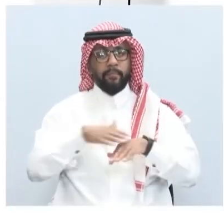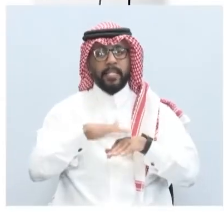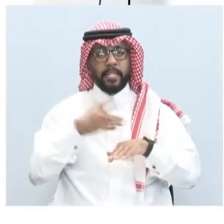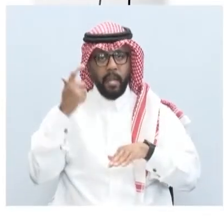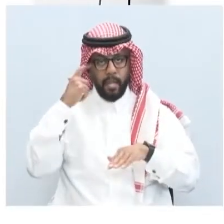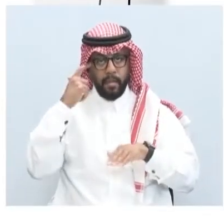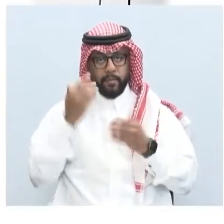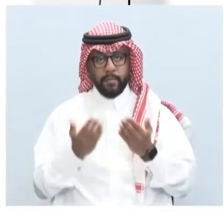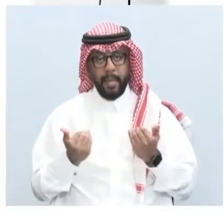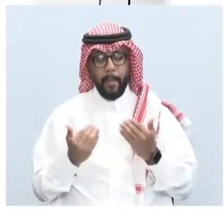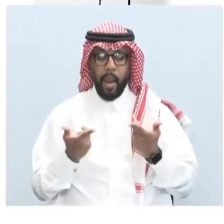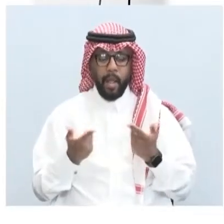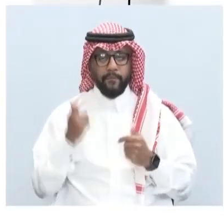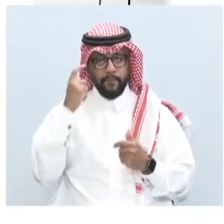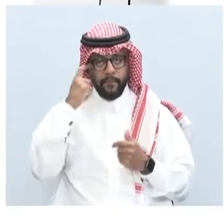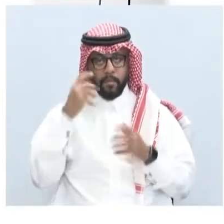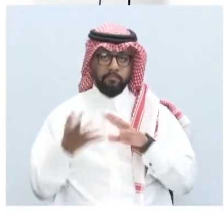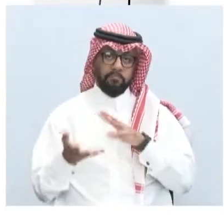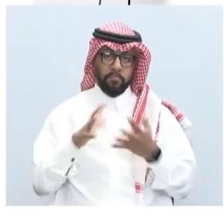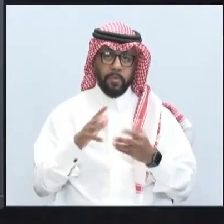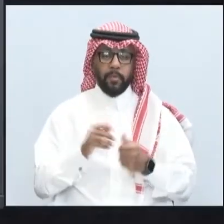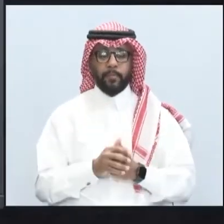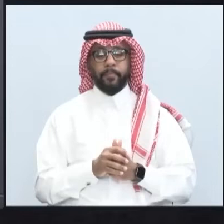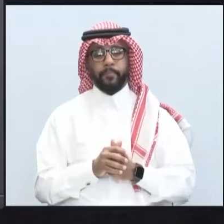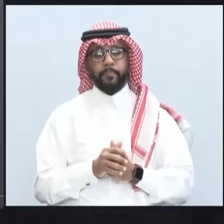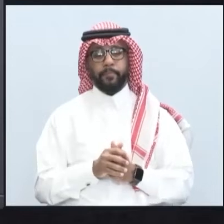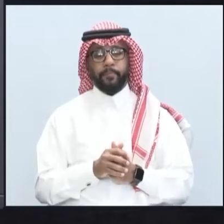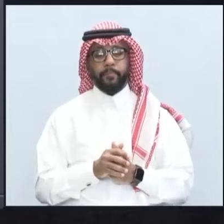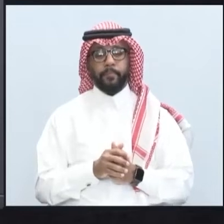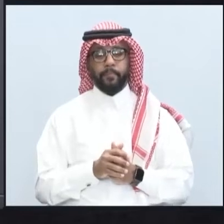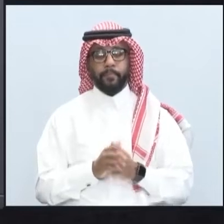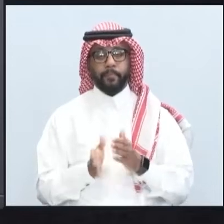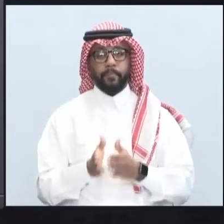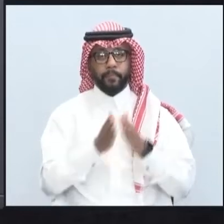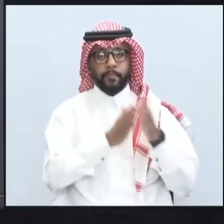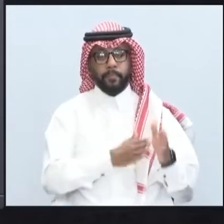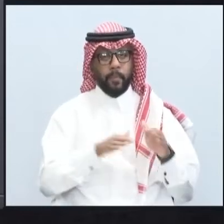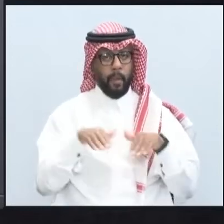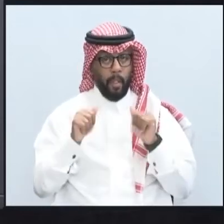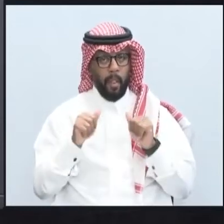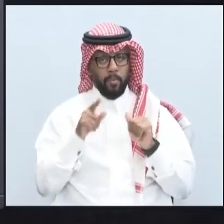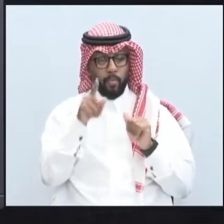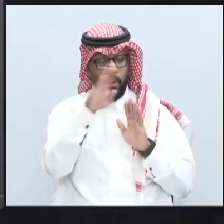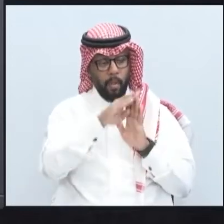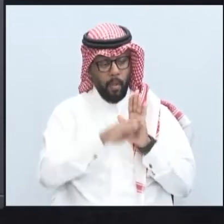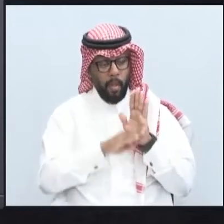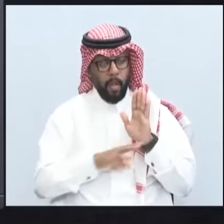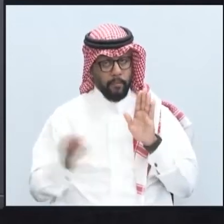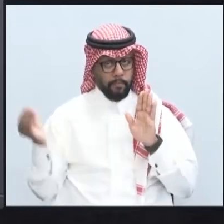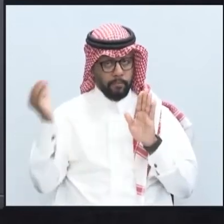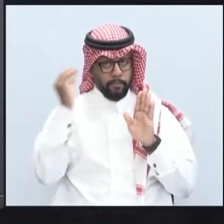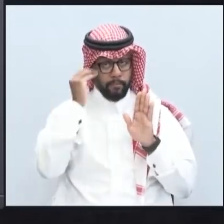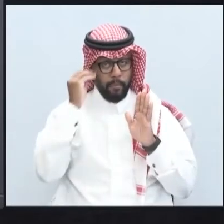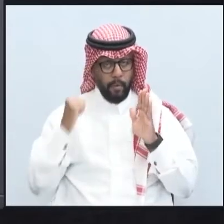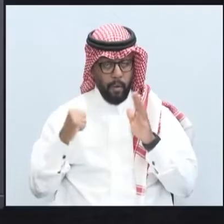باذن الله عز وجل بعد ان ننتهي من هذه الحصه ومن هذا الدرس المفيد